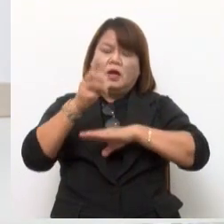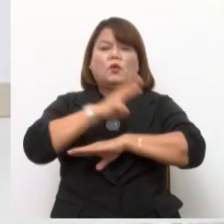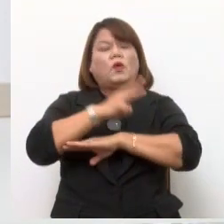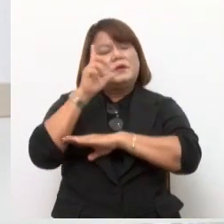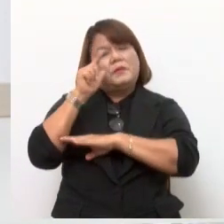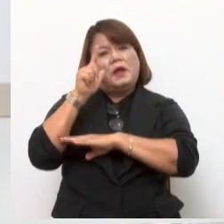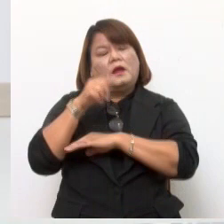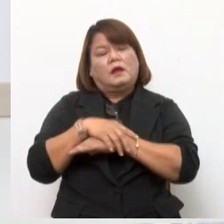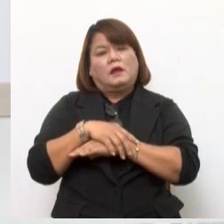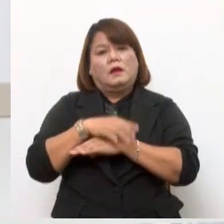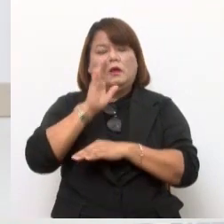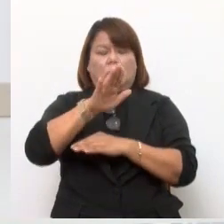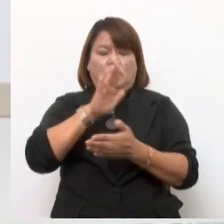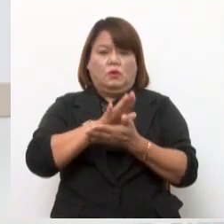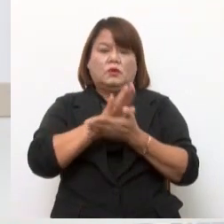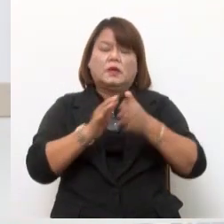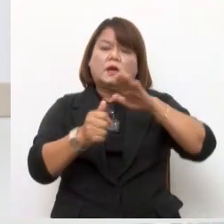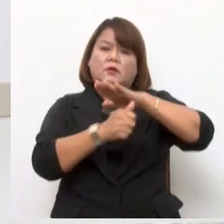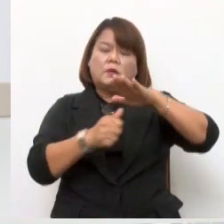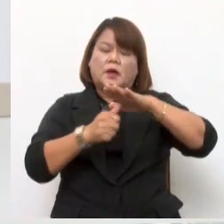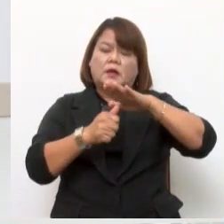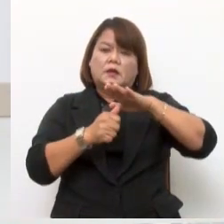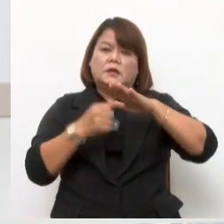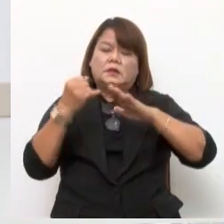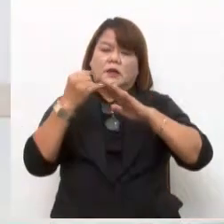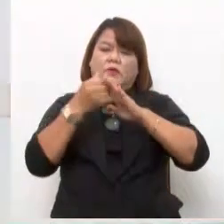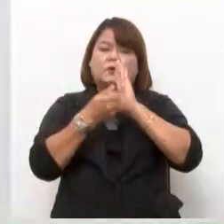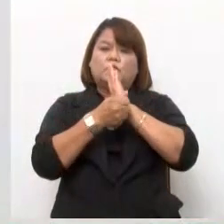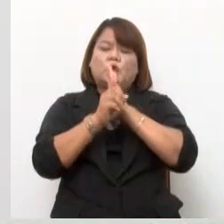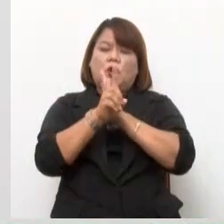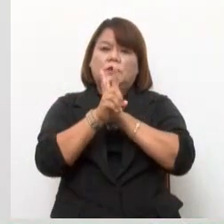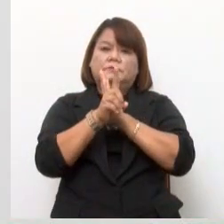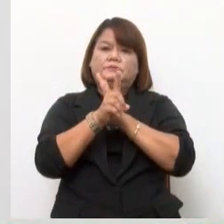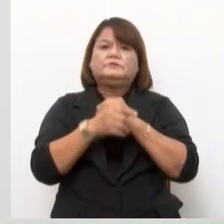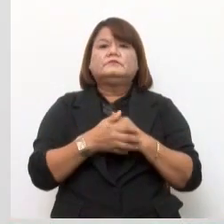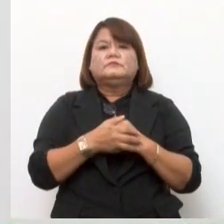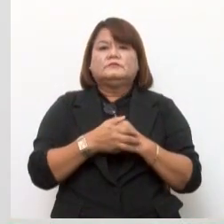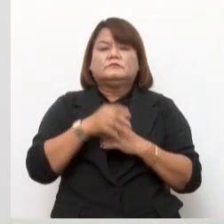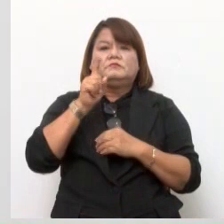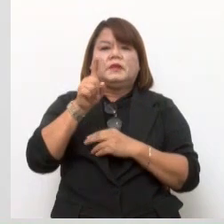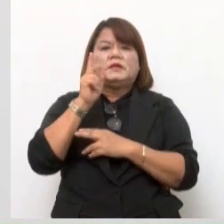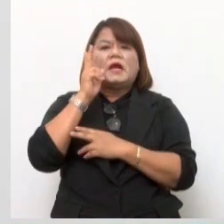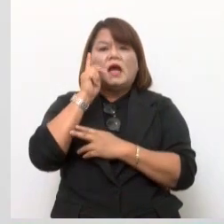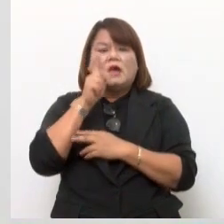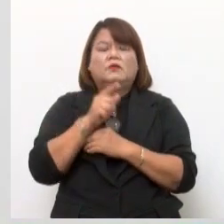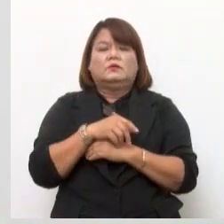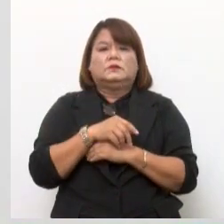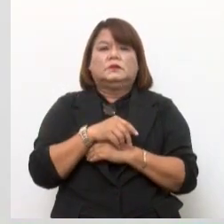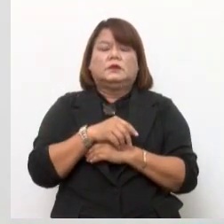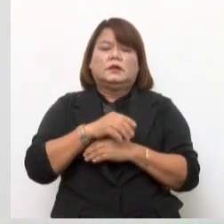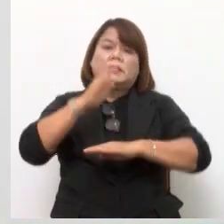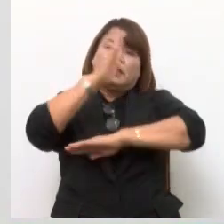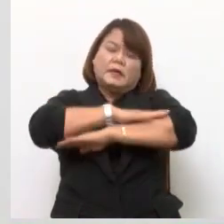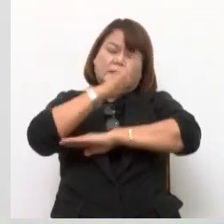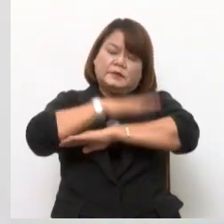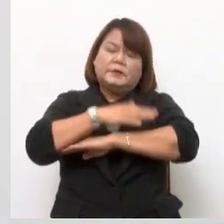ะครับของโรงเรียนอนุบาลศรีธาตุอำเภอศรีธาตุจังหวัดอุดรธานีซึ่งก็เป็นข่าวทางหน้าหนังสือพิมพ์และท